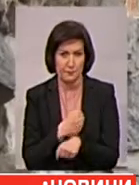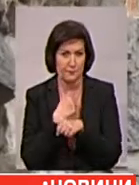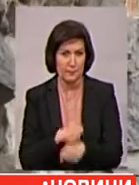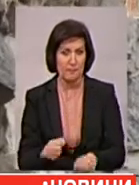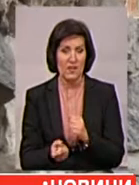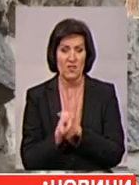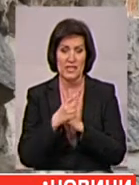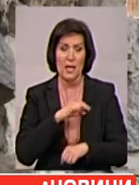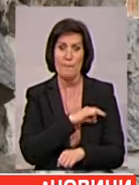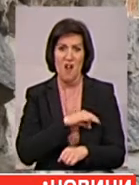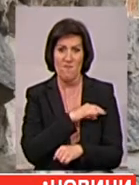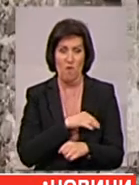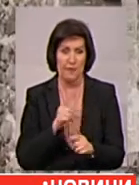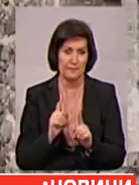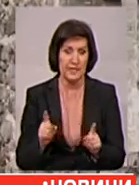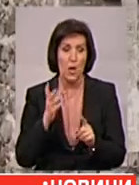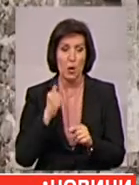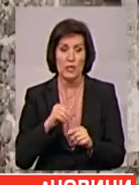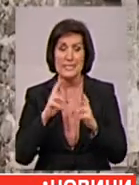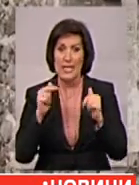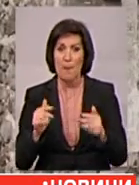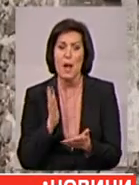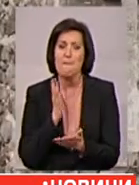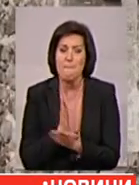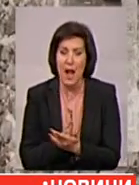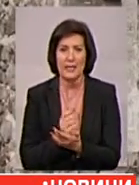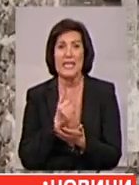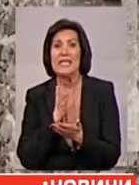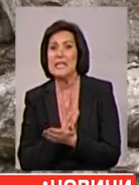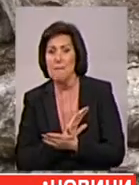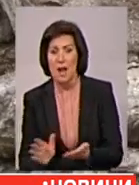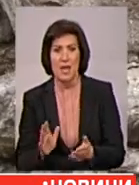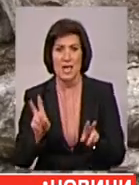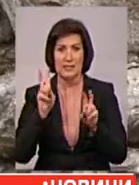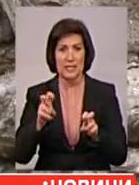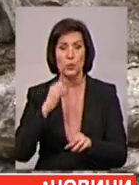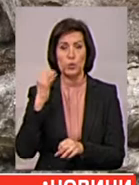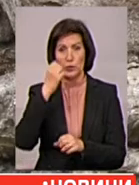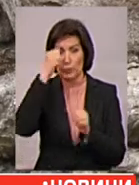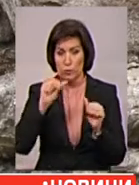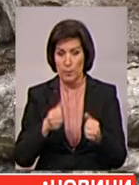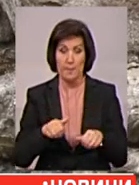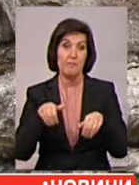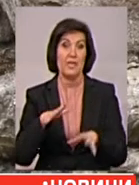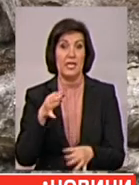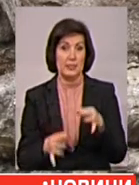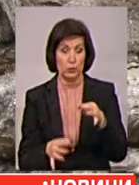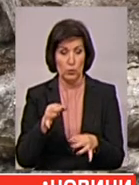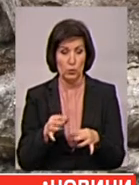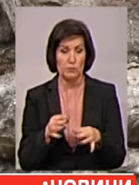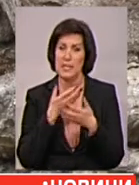що виникла правова колізія, коли Невицький замок фактично має і не має статусу історичної пам'ятки. Згідно рішення суду